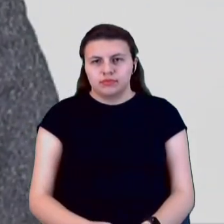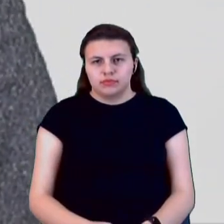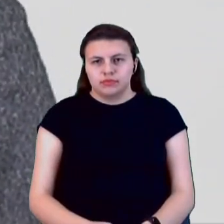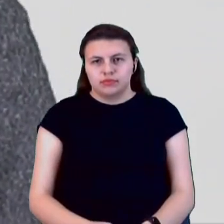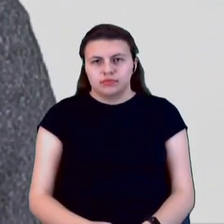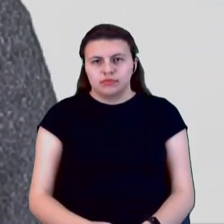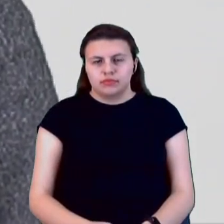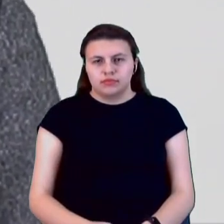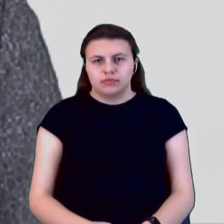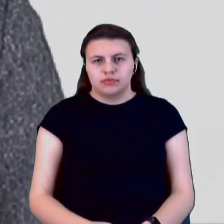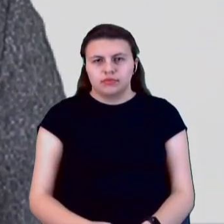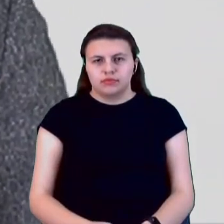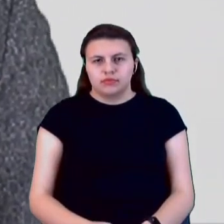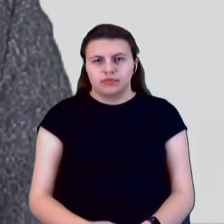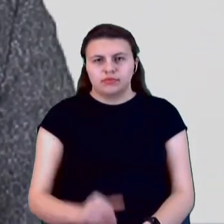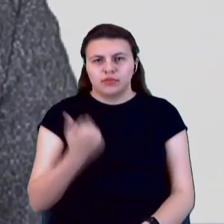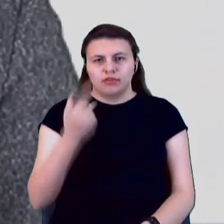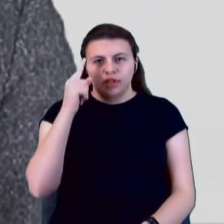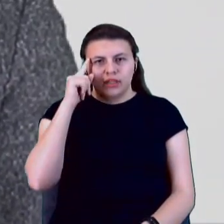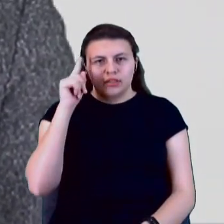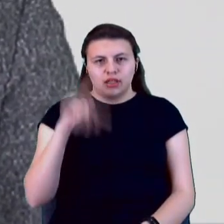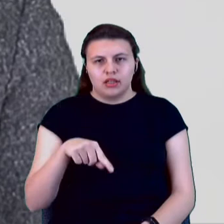хвилини. Ви знаєте, немного